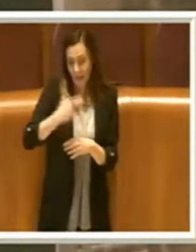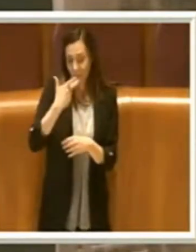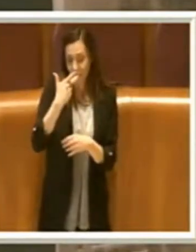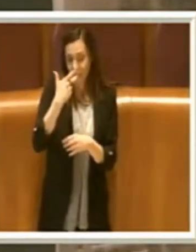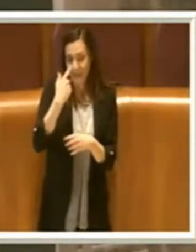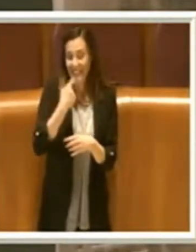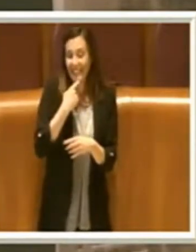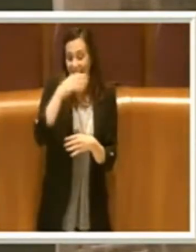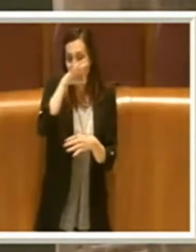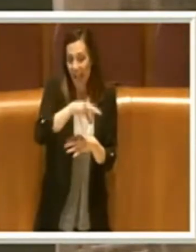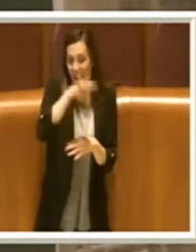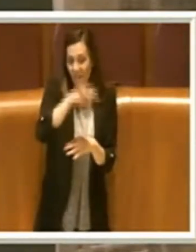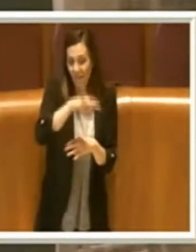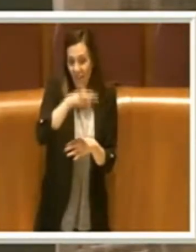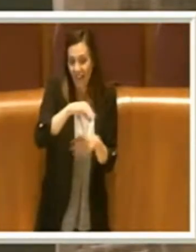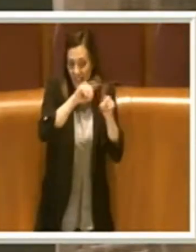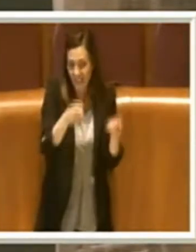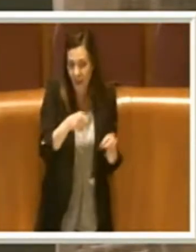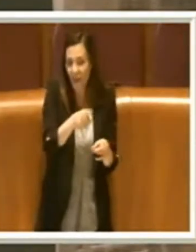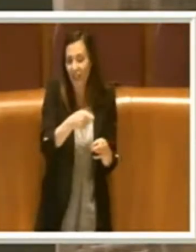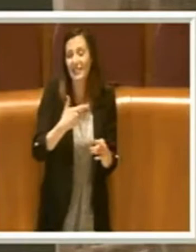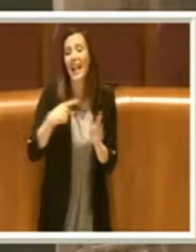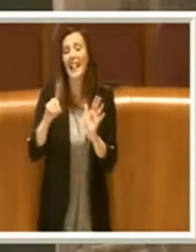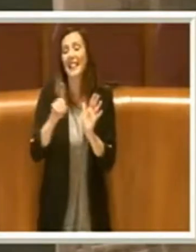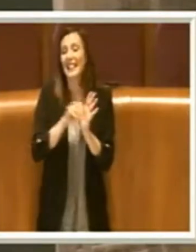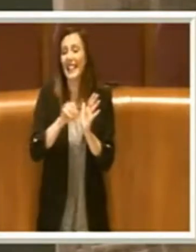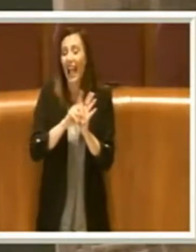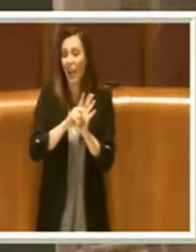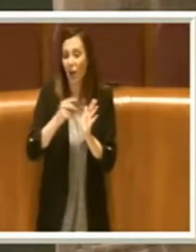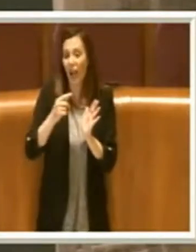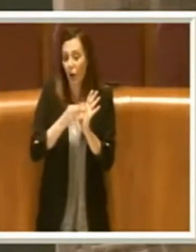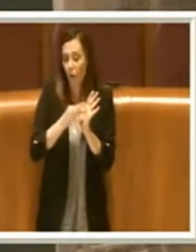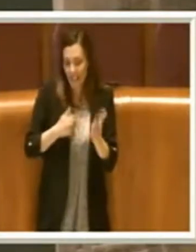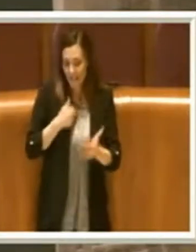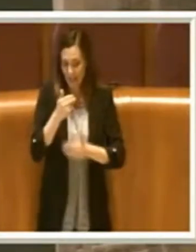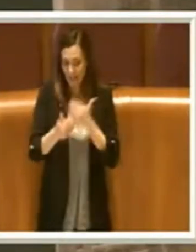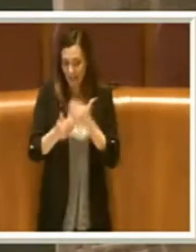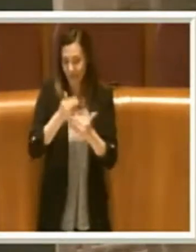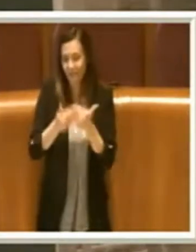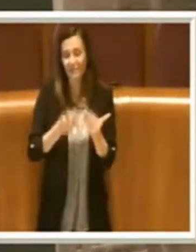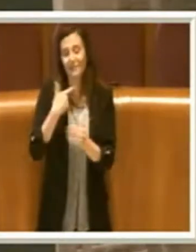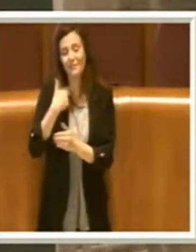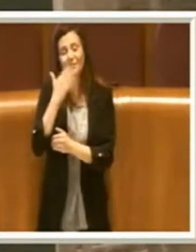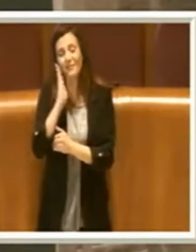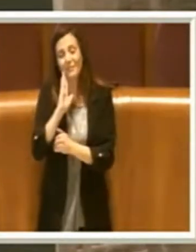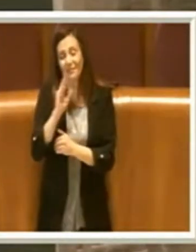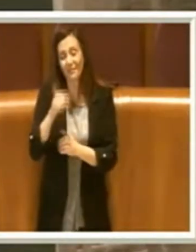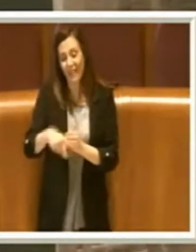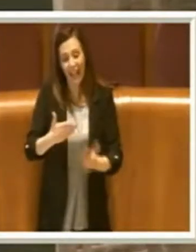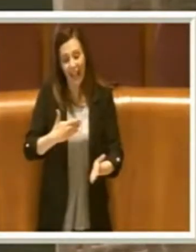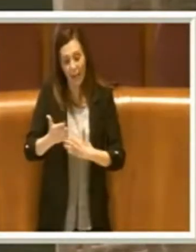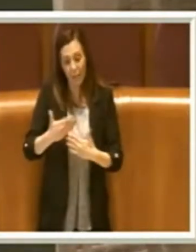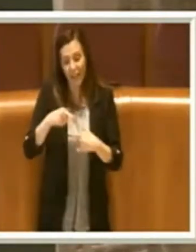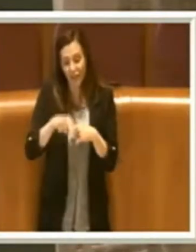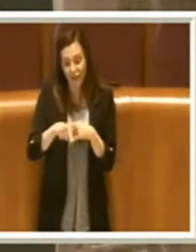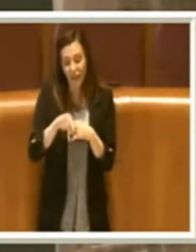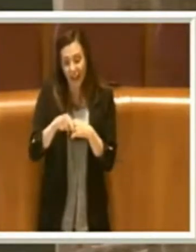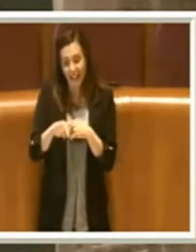al governo che si possa in deroga la normativa vigente spalmare per tutta la durata di questa emergenza